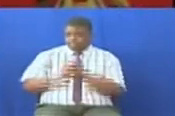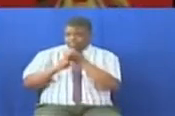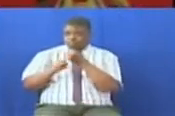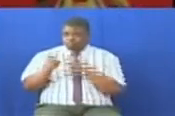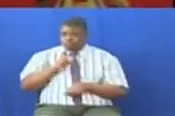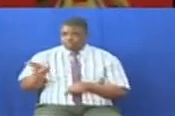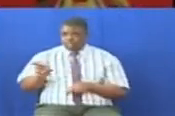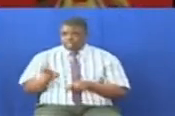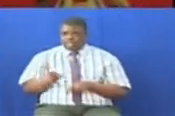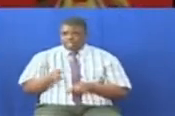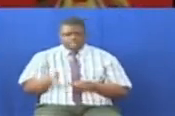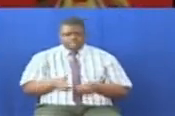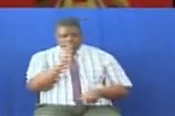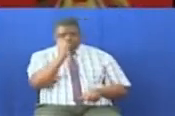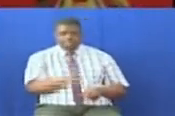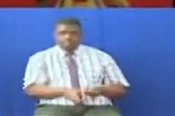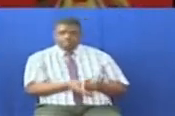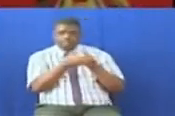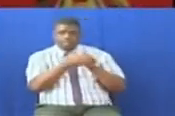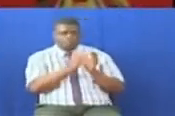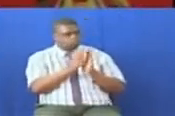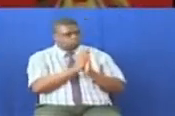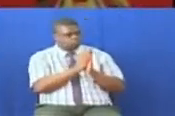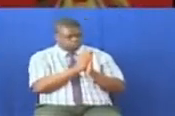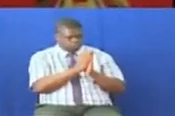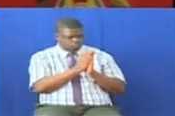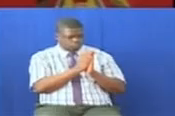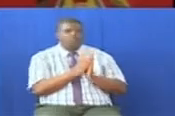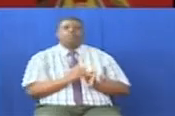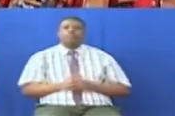sana Mheshimiwa Naibu Spika kwa kunipa nafasi.